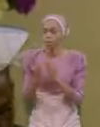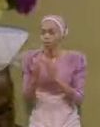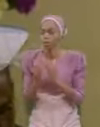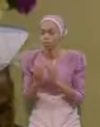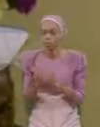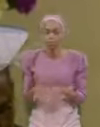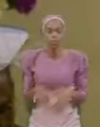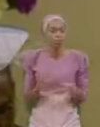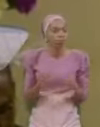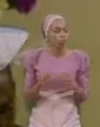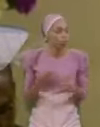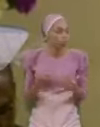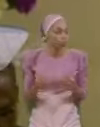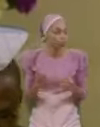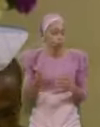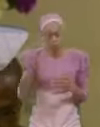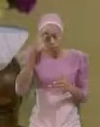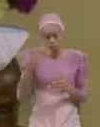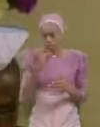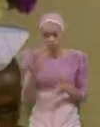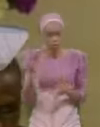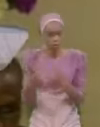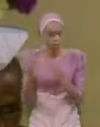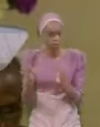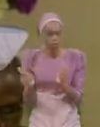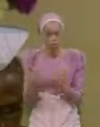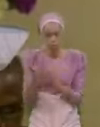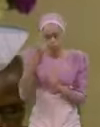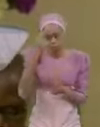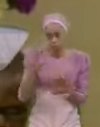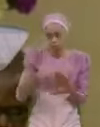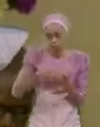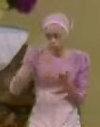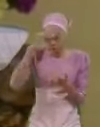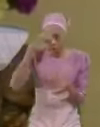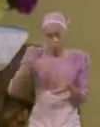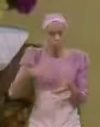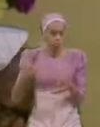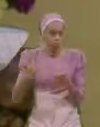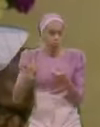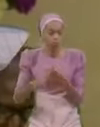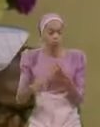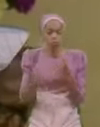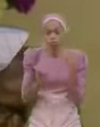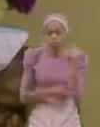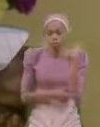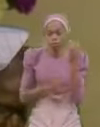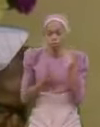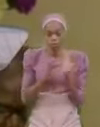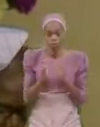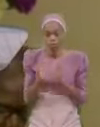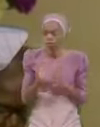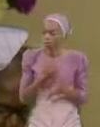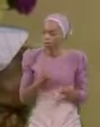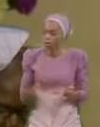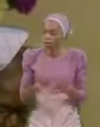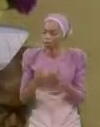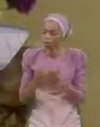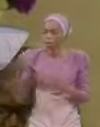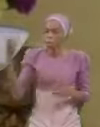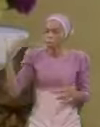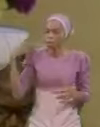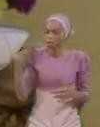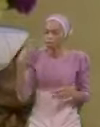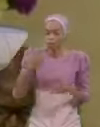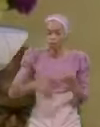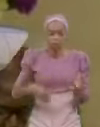n'avait pas posé la question pour pouvoir apprendre mais la Bible dit c'est pour éprouver le se il a dit que dois-je faire pour hériter la vie éternel et en tant